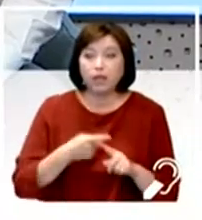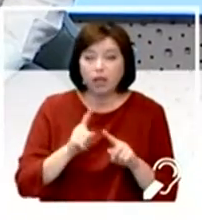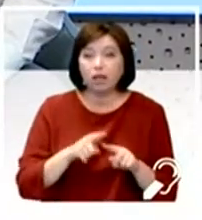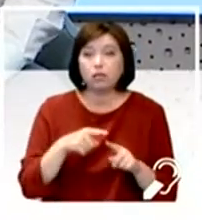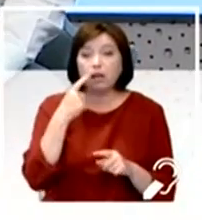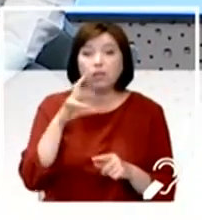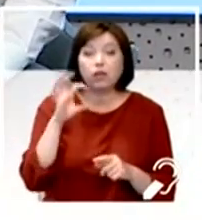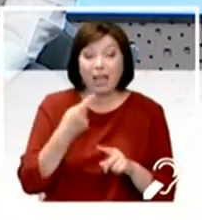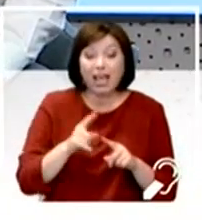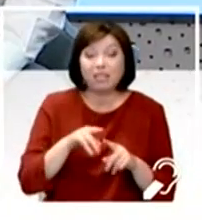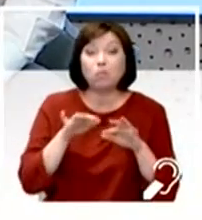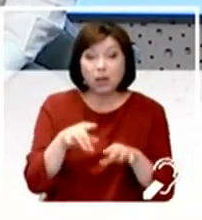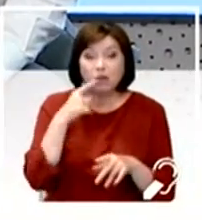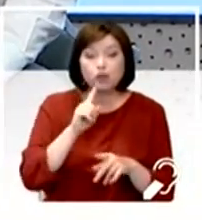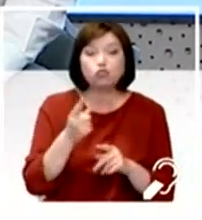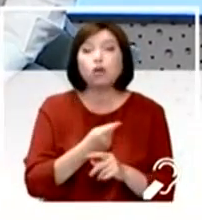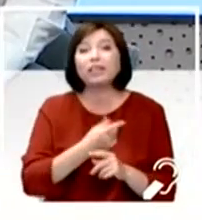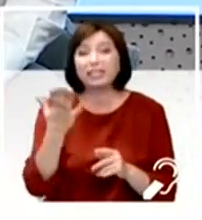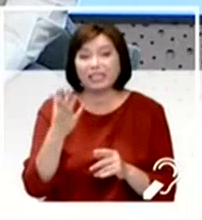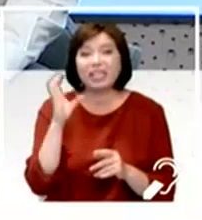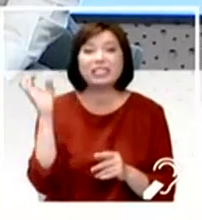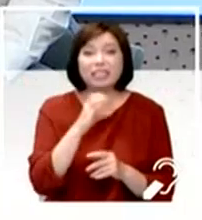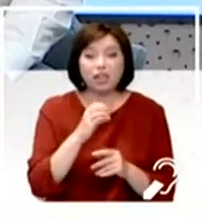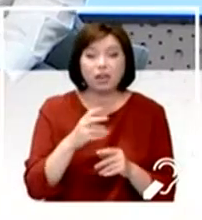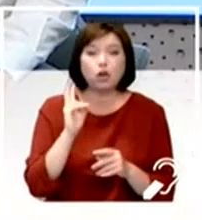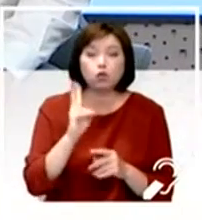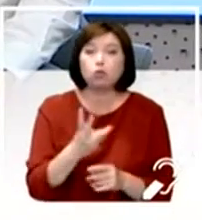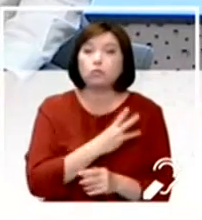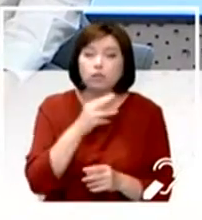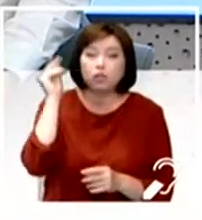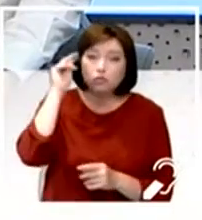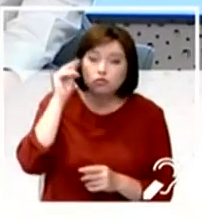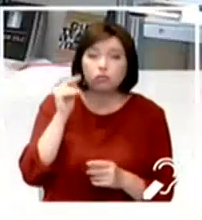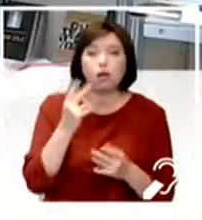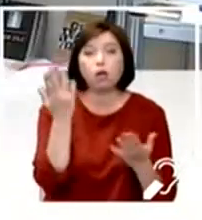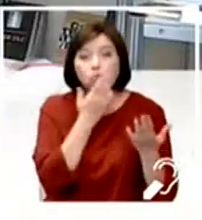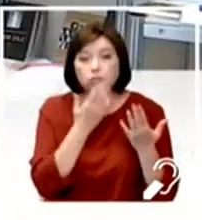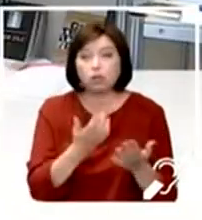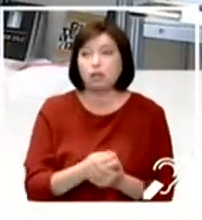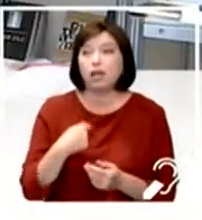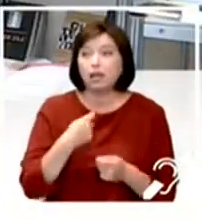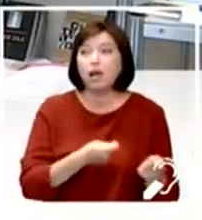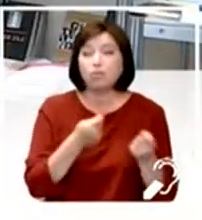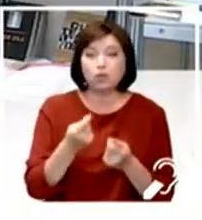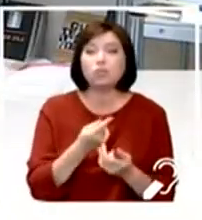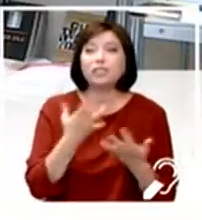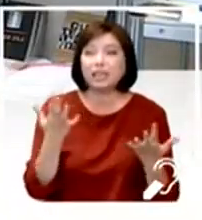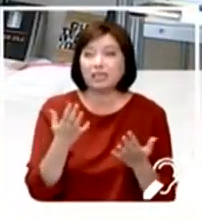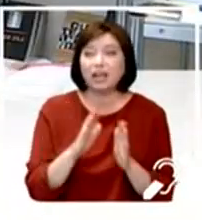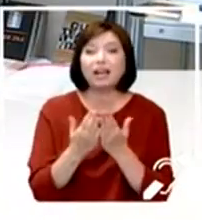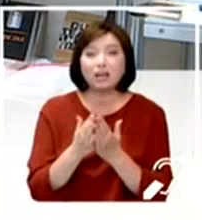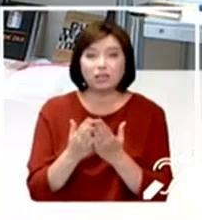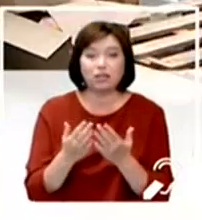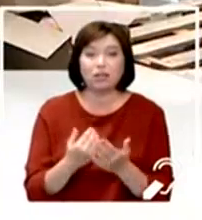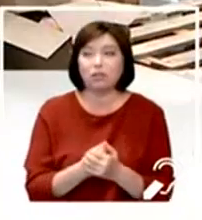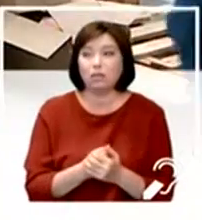cei ce vorbesc despre o sete a celor care sunt utilizate de educație și de grijă vârstă. Am adus câteva sute de titluri din peste